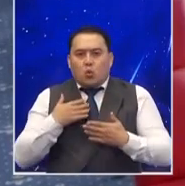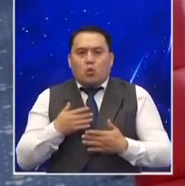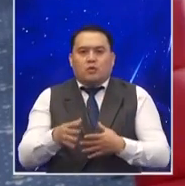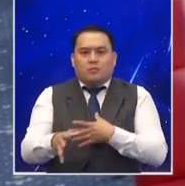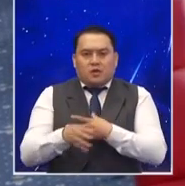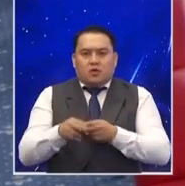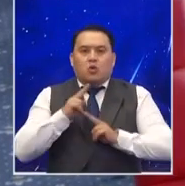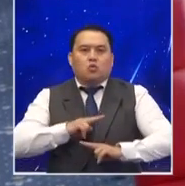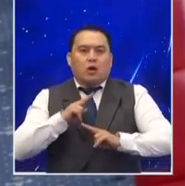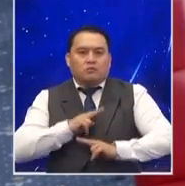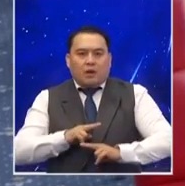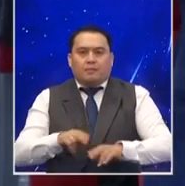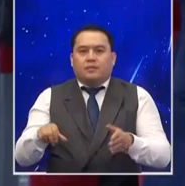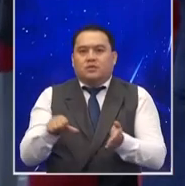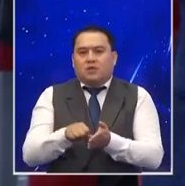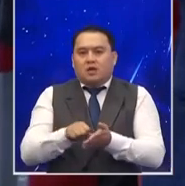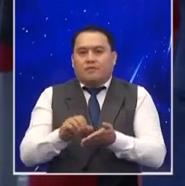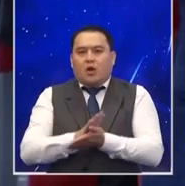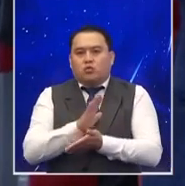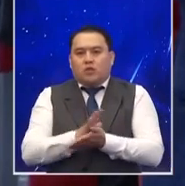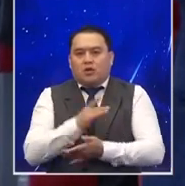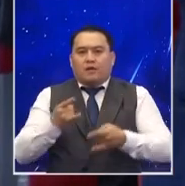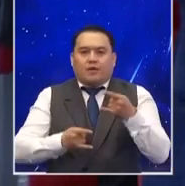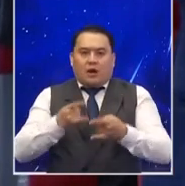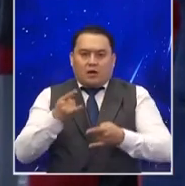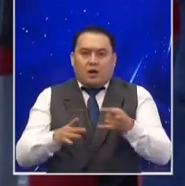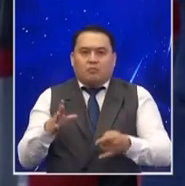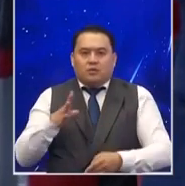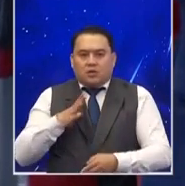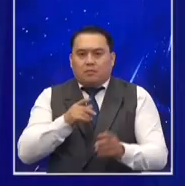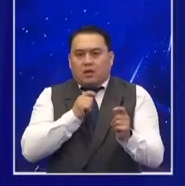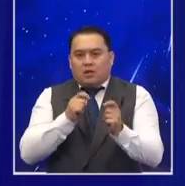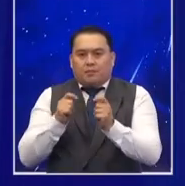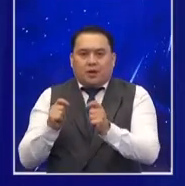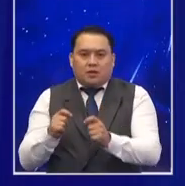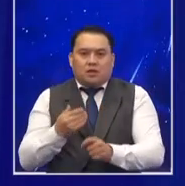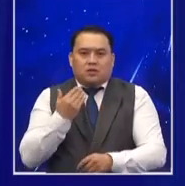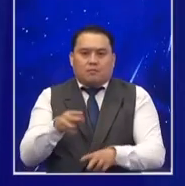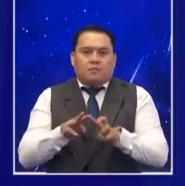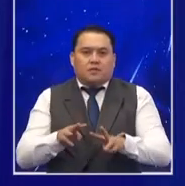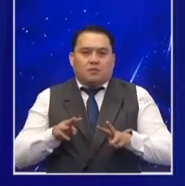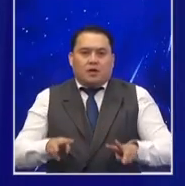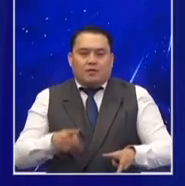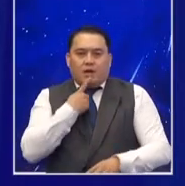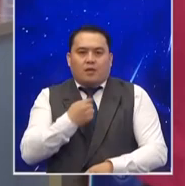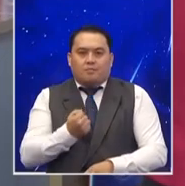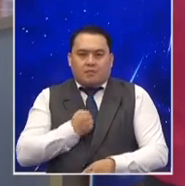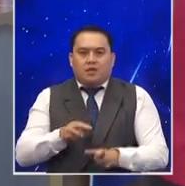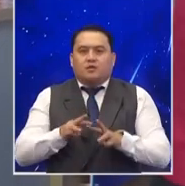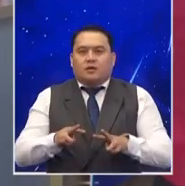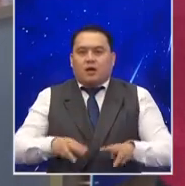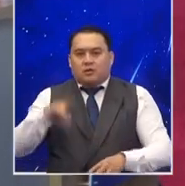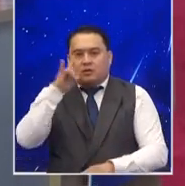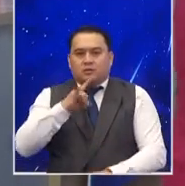и плодотворного сотрудничества лучшие представители газет и телеканалов были отмечены благодарственными письмами от